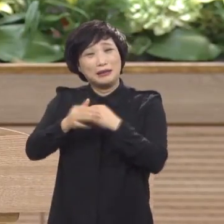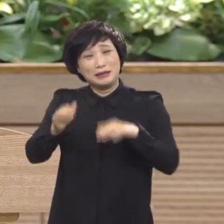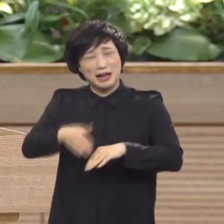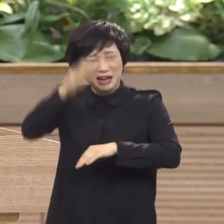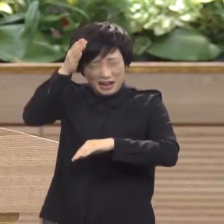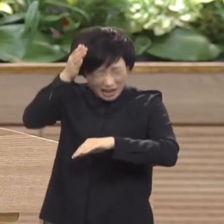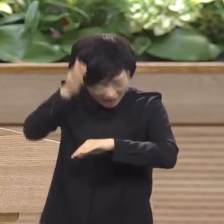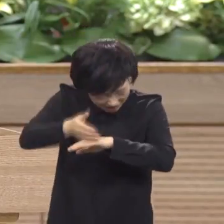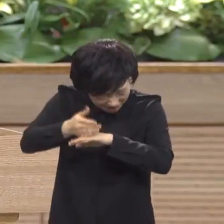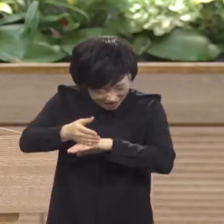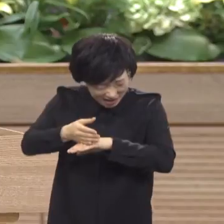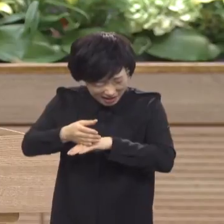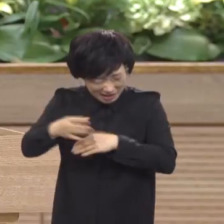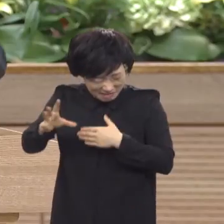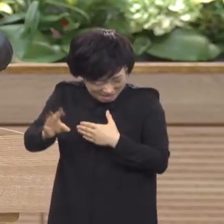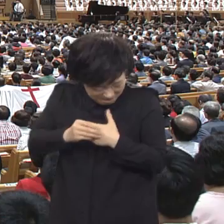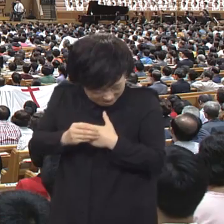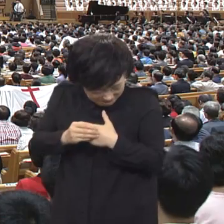끝없이 머리끝까지